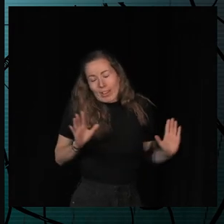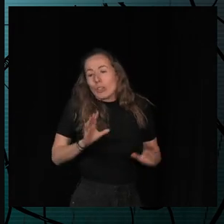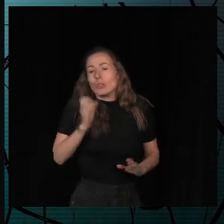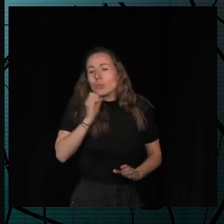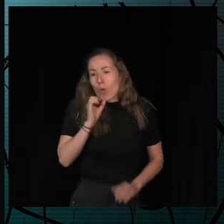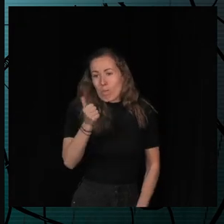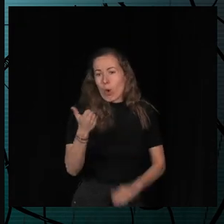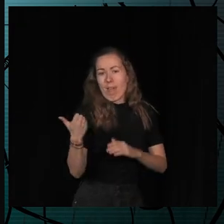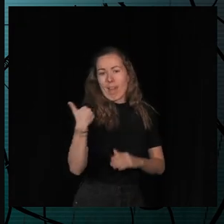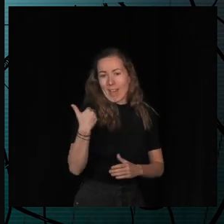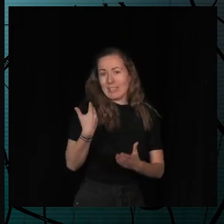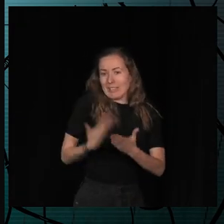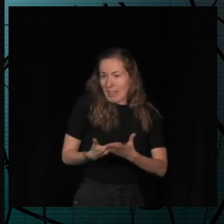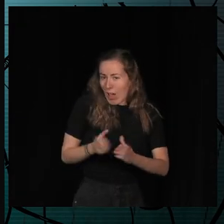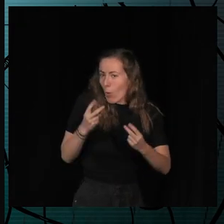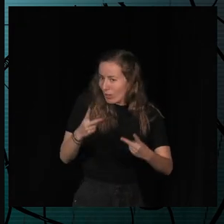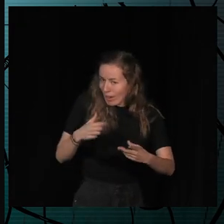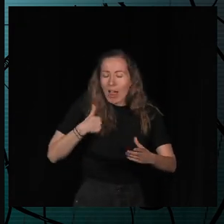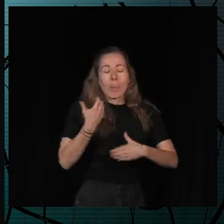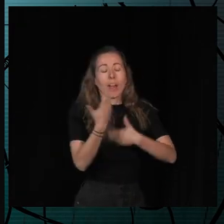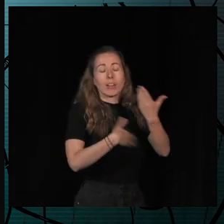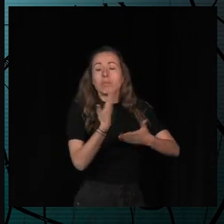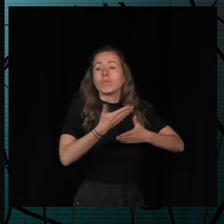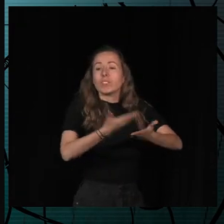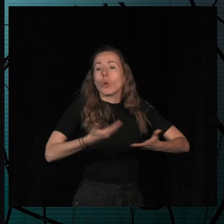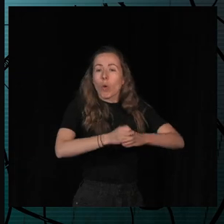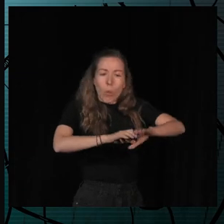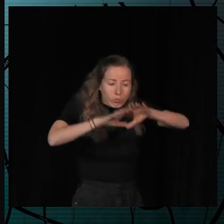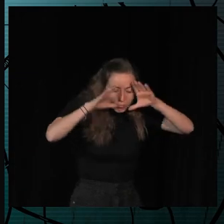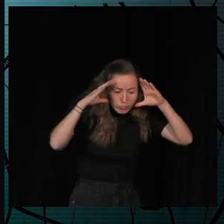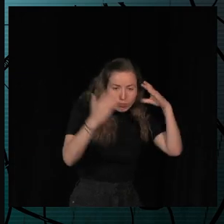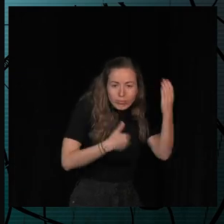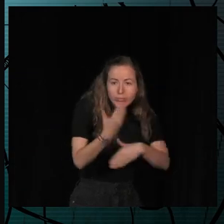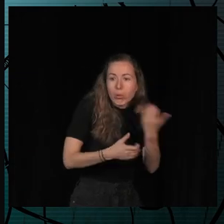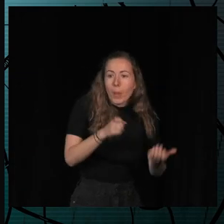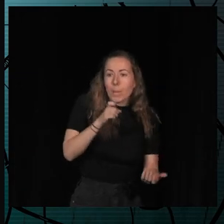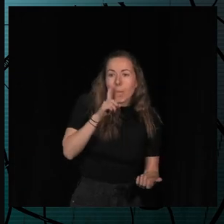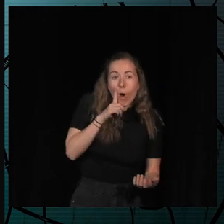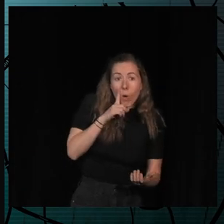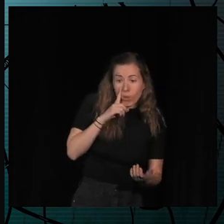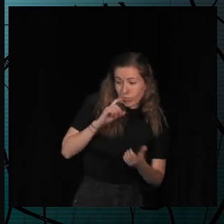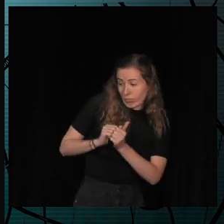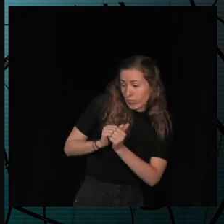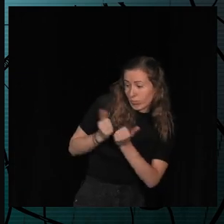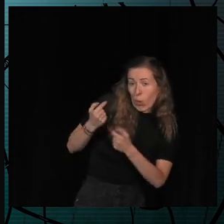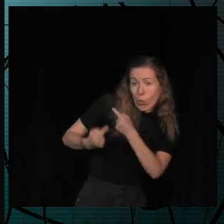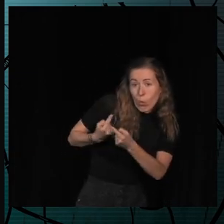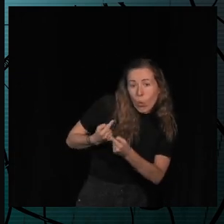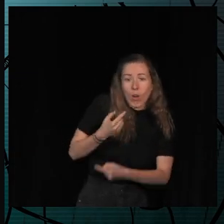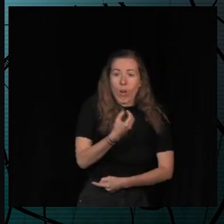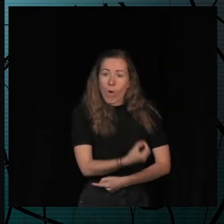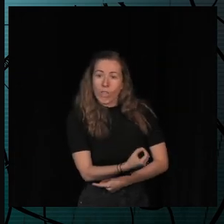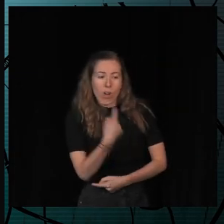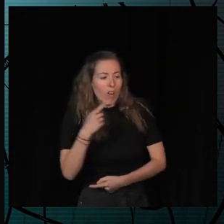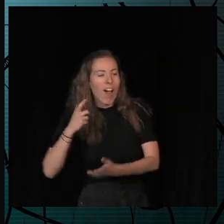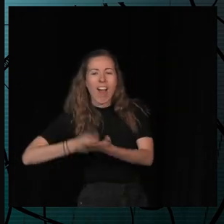première demande est là et puis en réalité ben derrière dès qu'on décrypte un petit peu bah les parents sont en cours de séparation ils instrumentalisent le gamin il y en a un